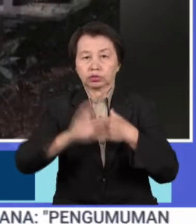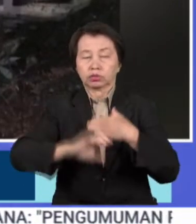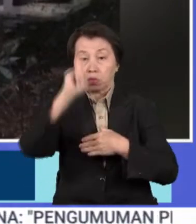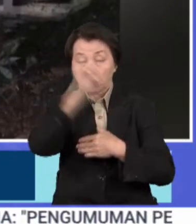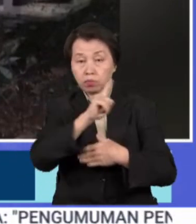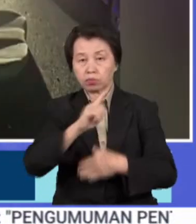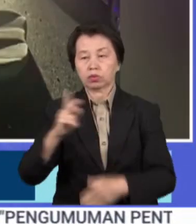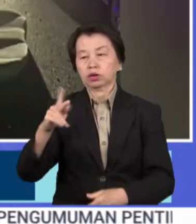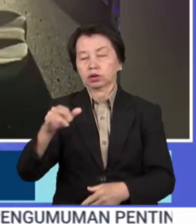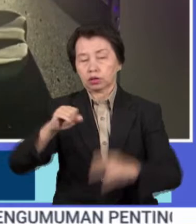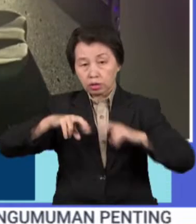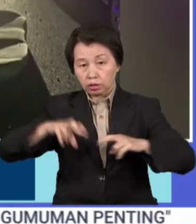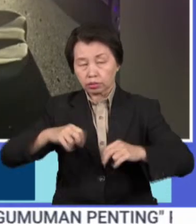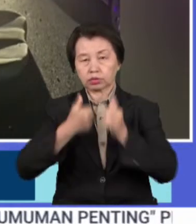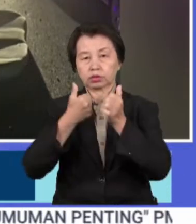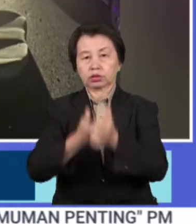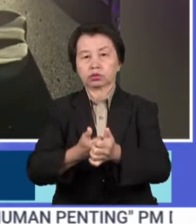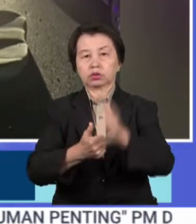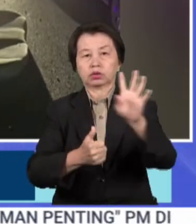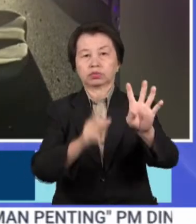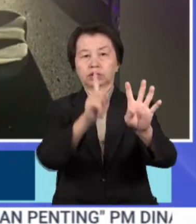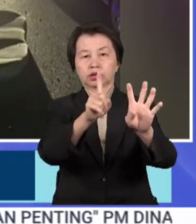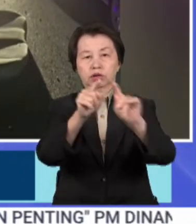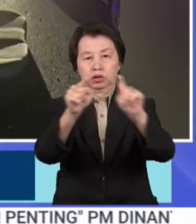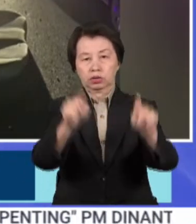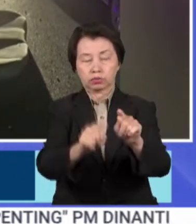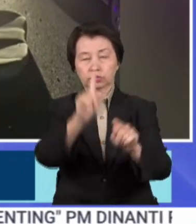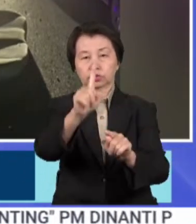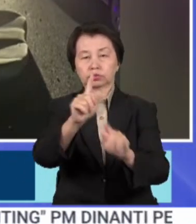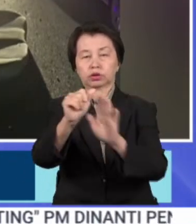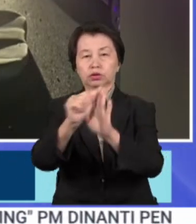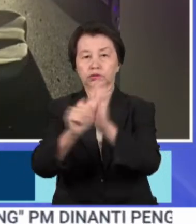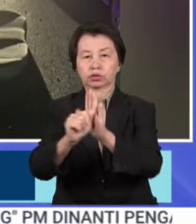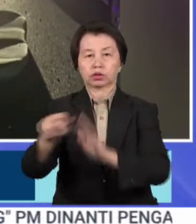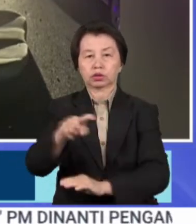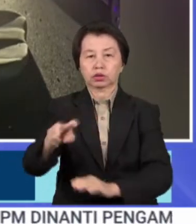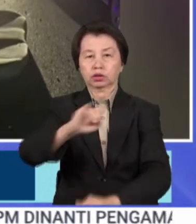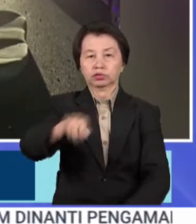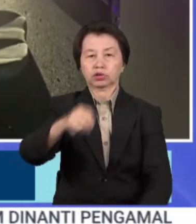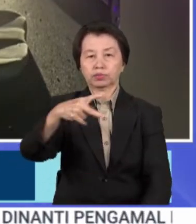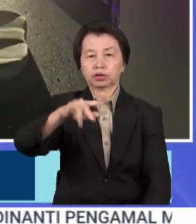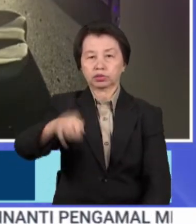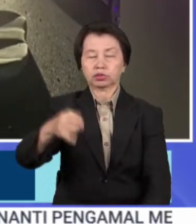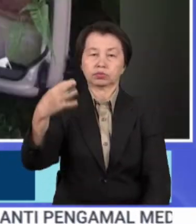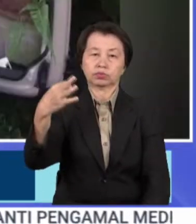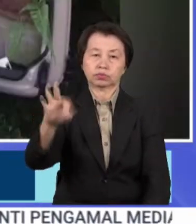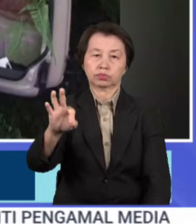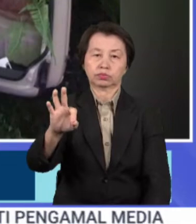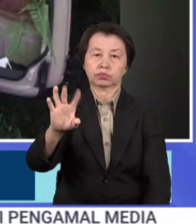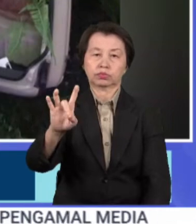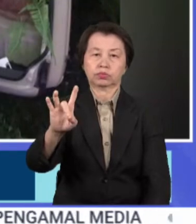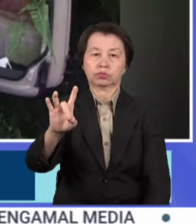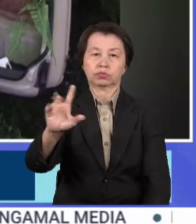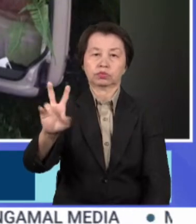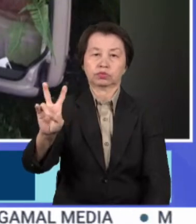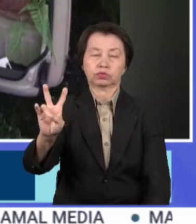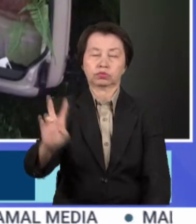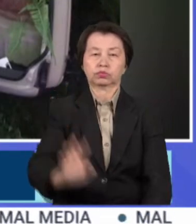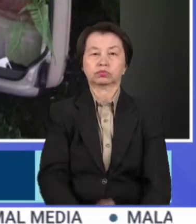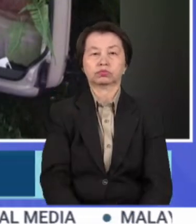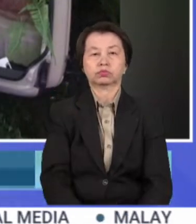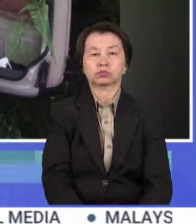Kes disiasat mengikut Seksyen 41-1 Akta Pengangkutan Jalan 1980.